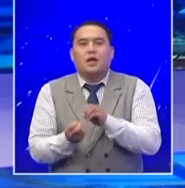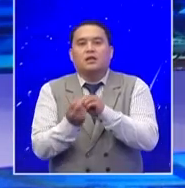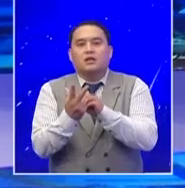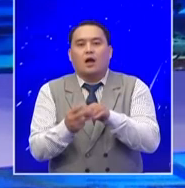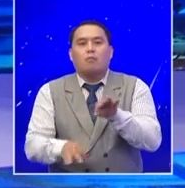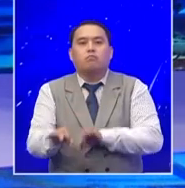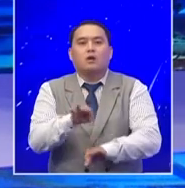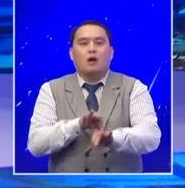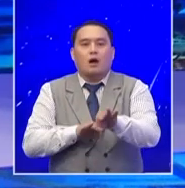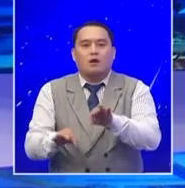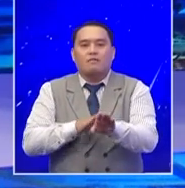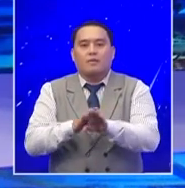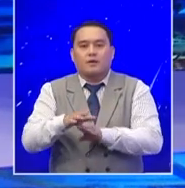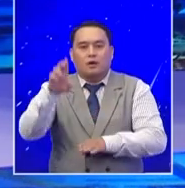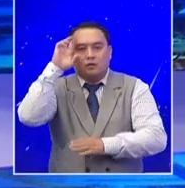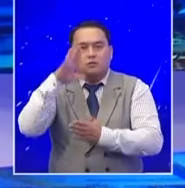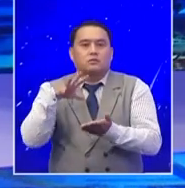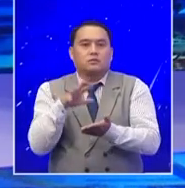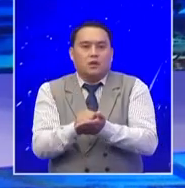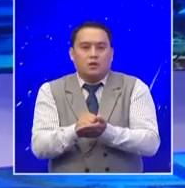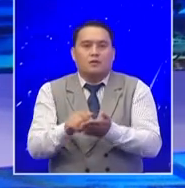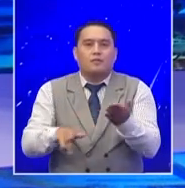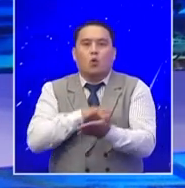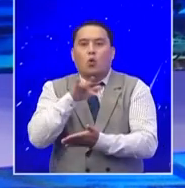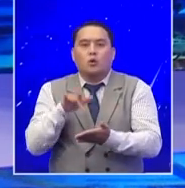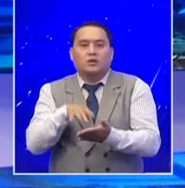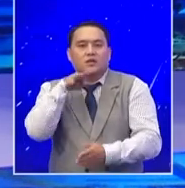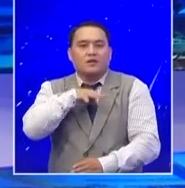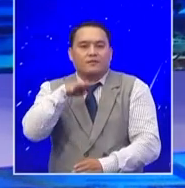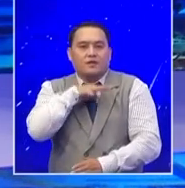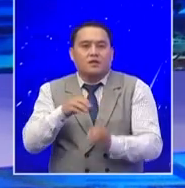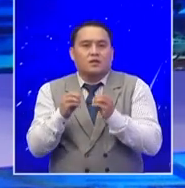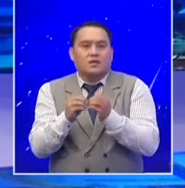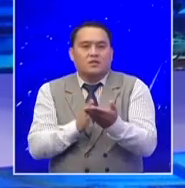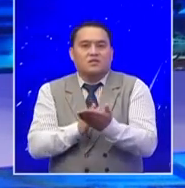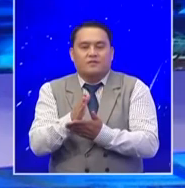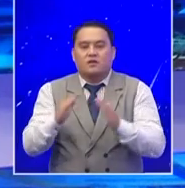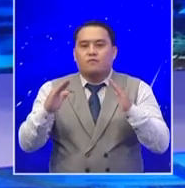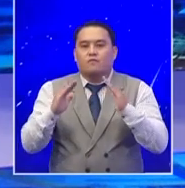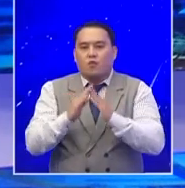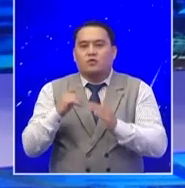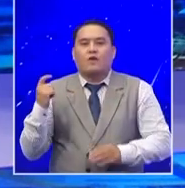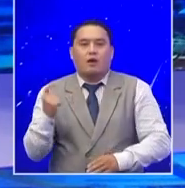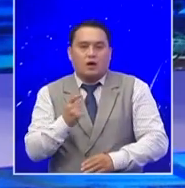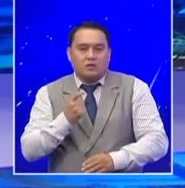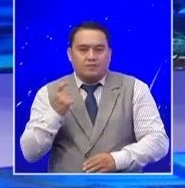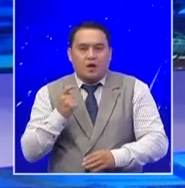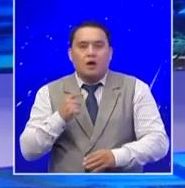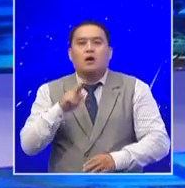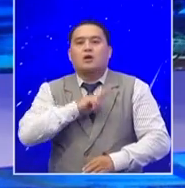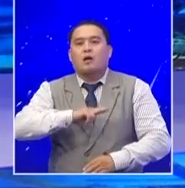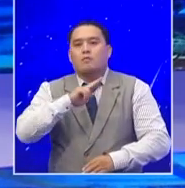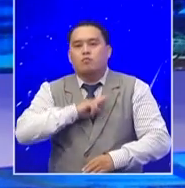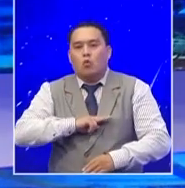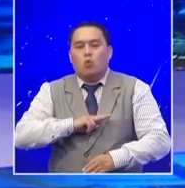13 проектов реализуются по дорожной карте занятости в моногороде Текели. 10 из них в сфере жилищно-коммунального хозяйства. Однако ход